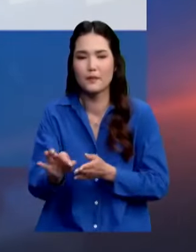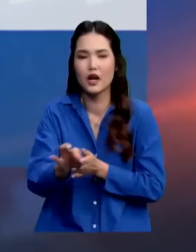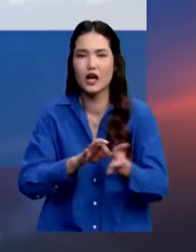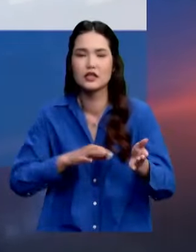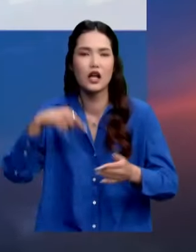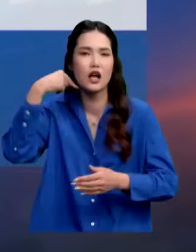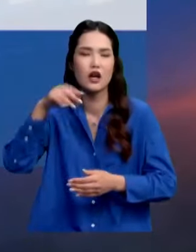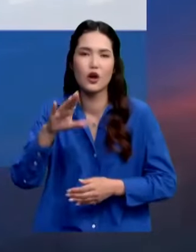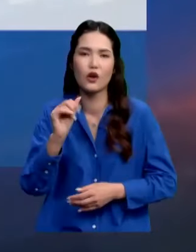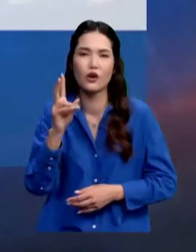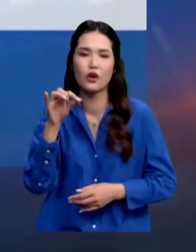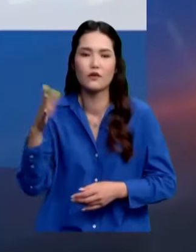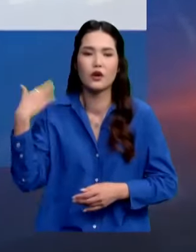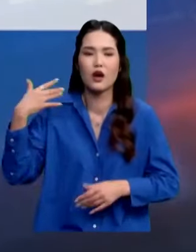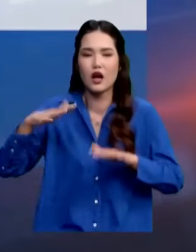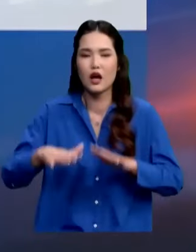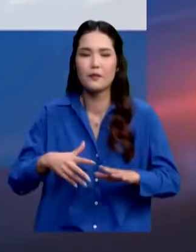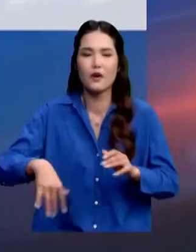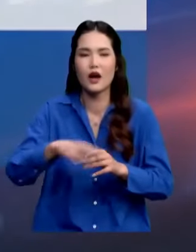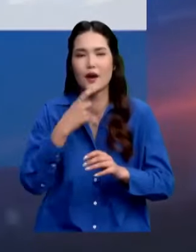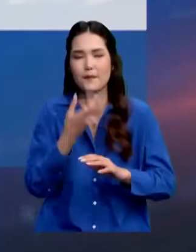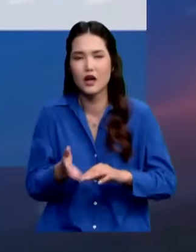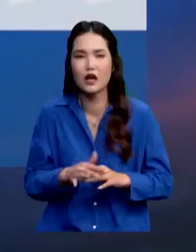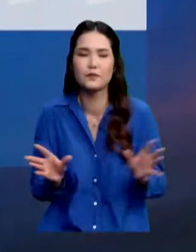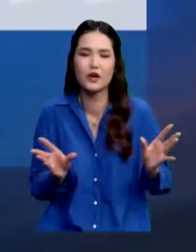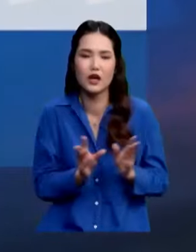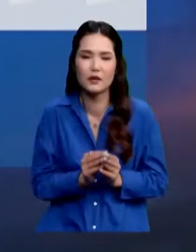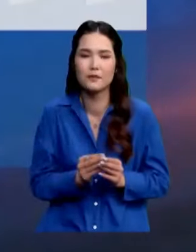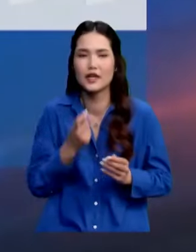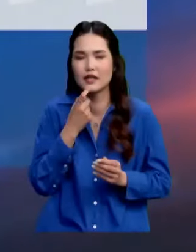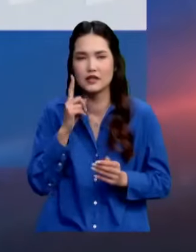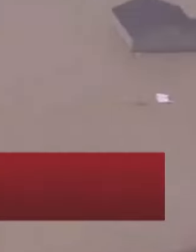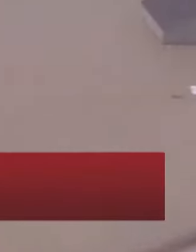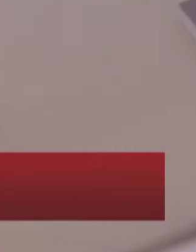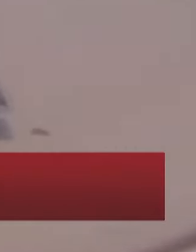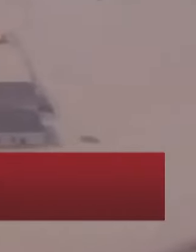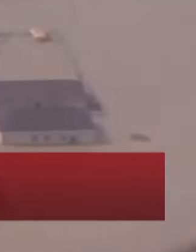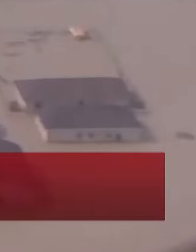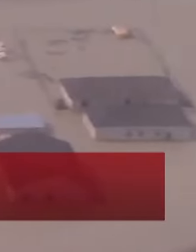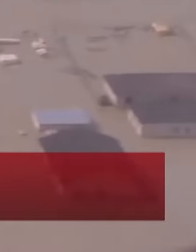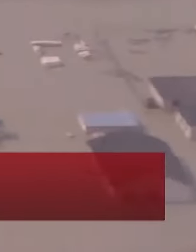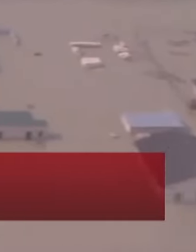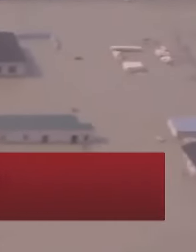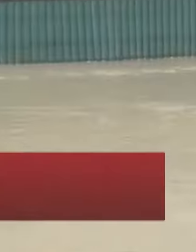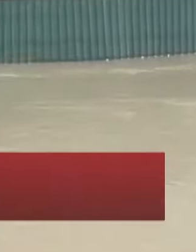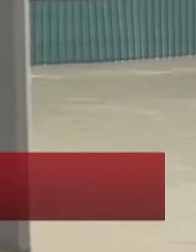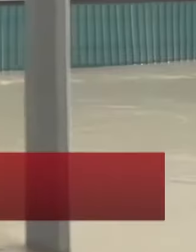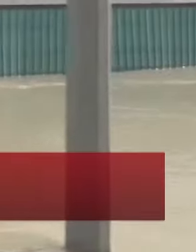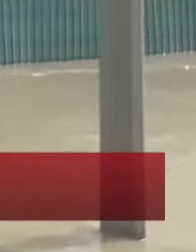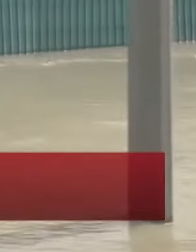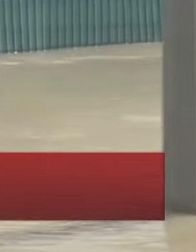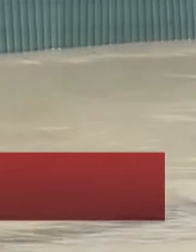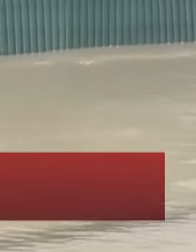Қасым Жомарт Кемелұлы Тоқаевтың басшылығымен барлық қиындықты бірге еңсеретімізге сенімдімін. Соңғы кезде Тимур